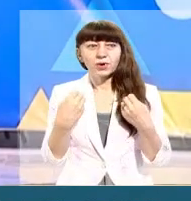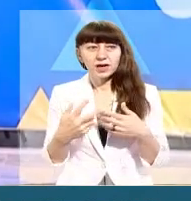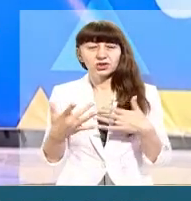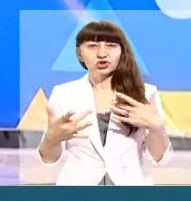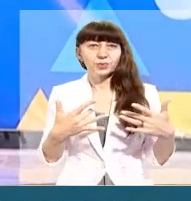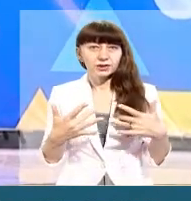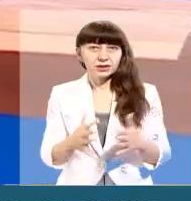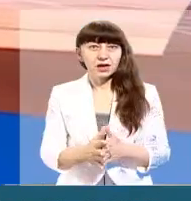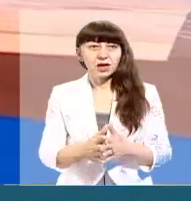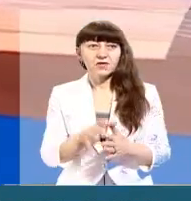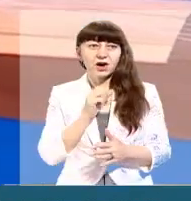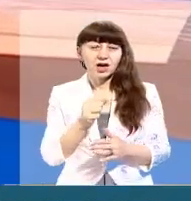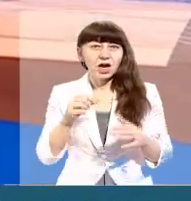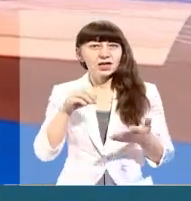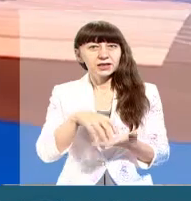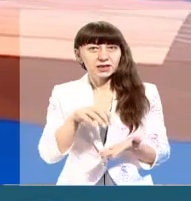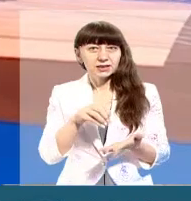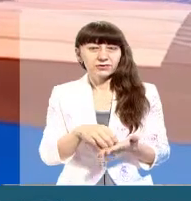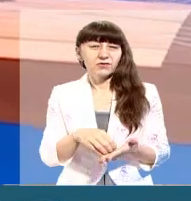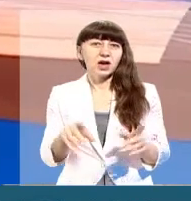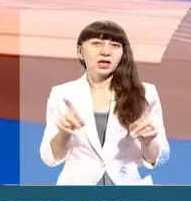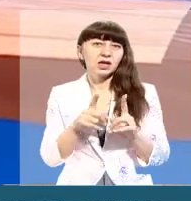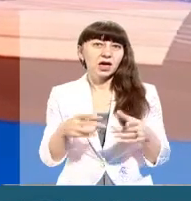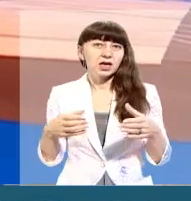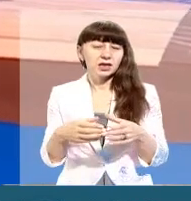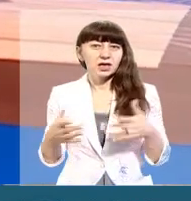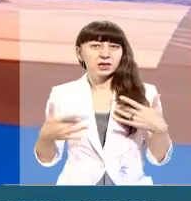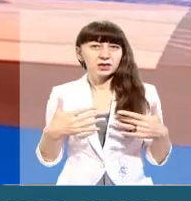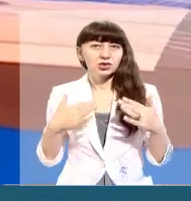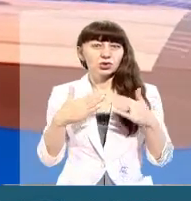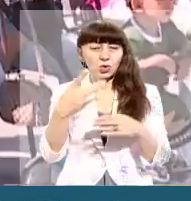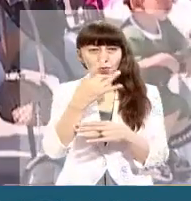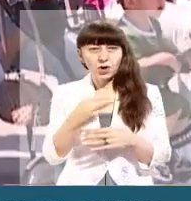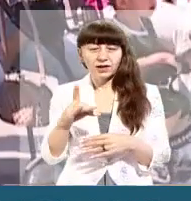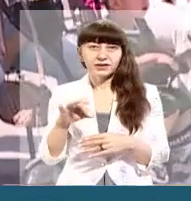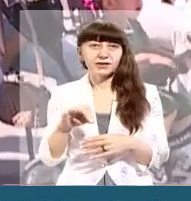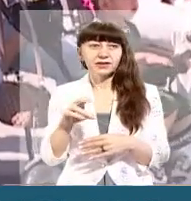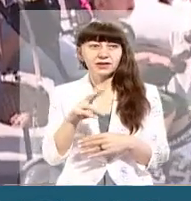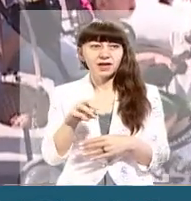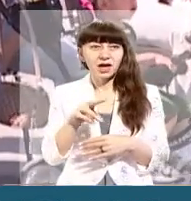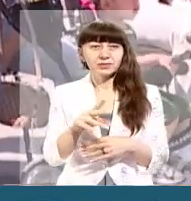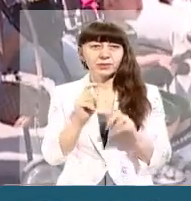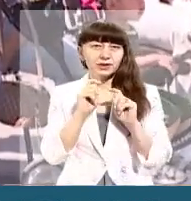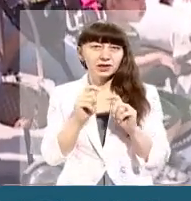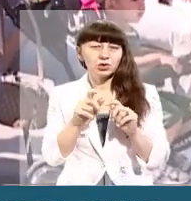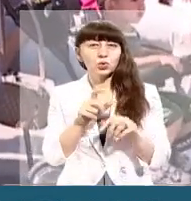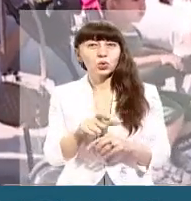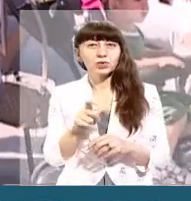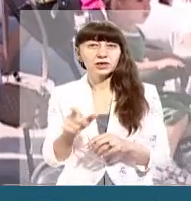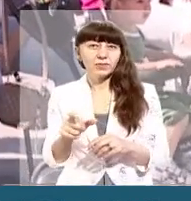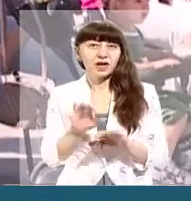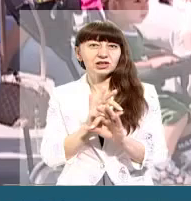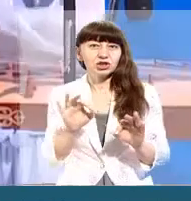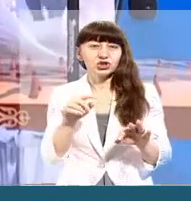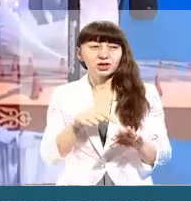праздничным концертом. Вокальные и танцевальные коллективы, а также артисты Дома культуры «Алтын-Дан» подарили залу отличное